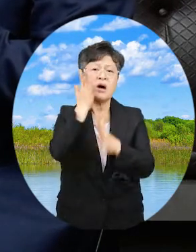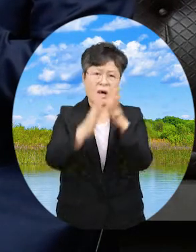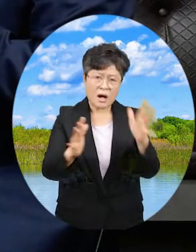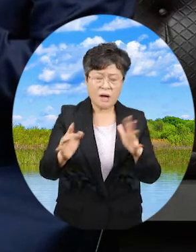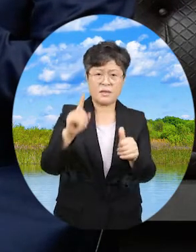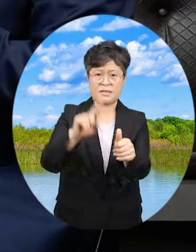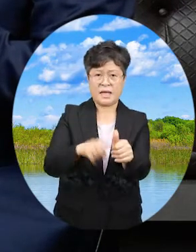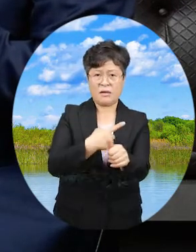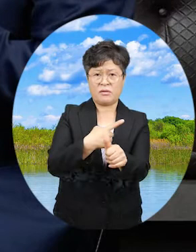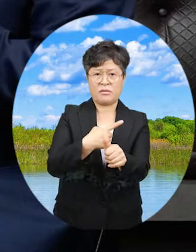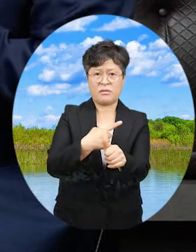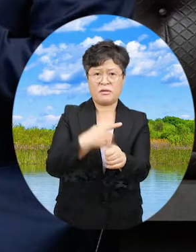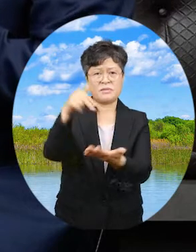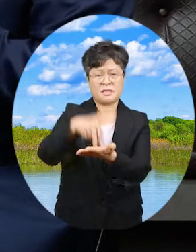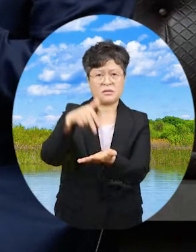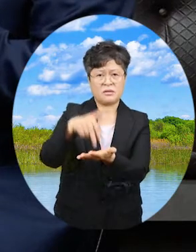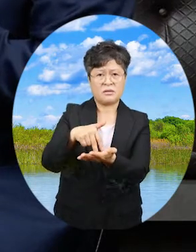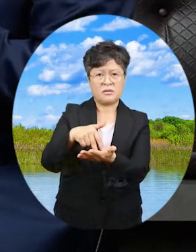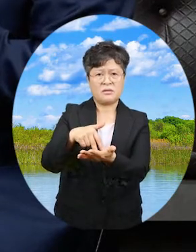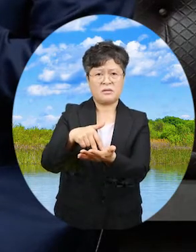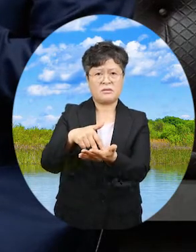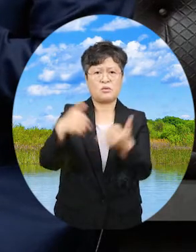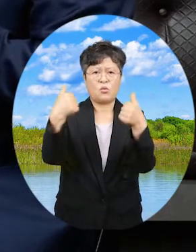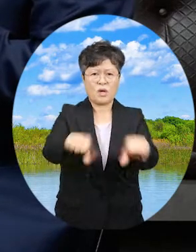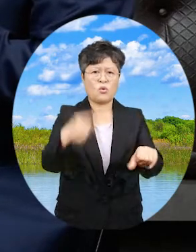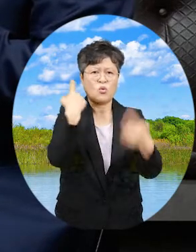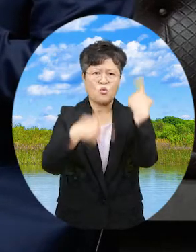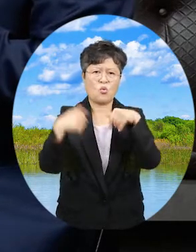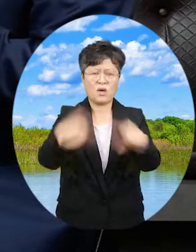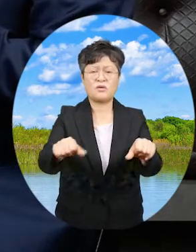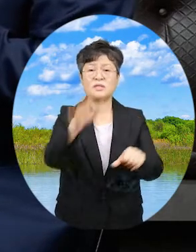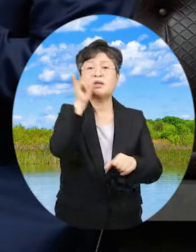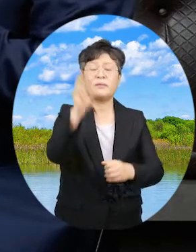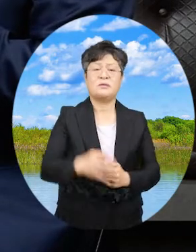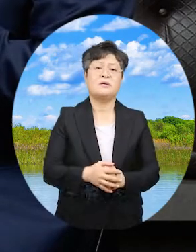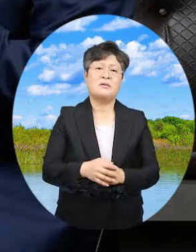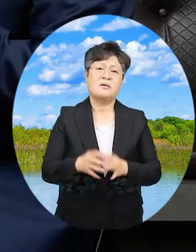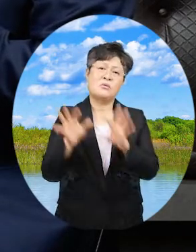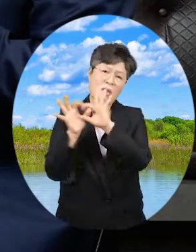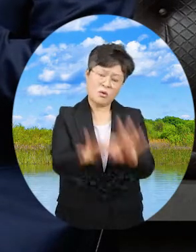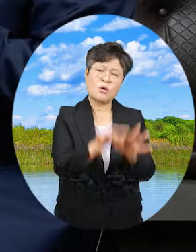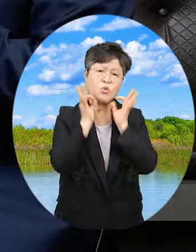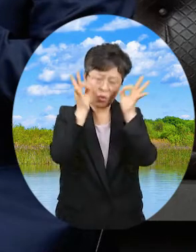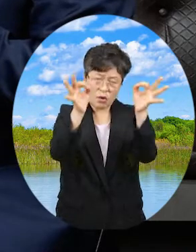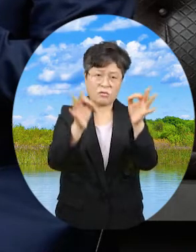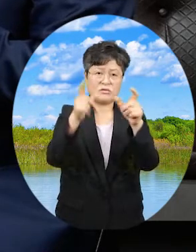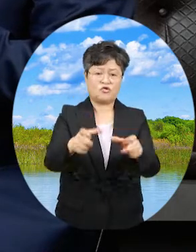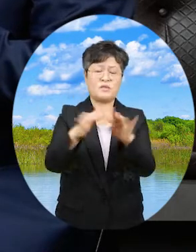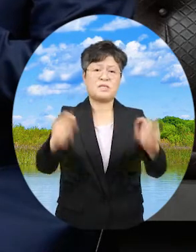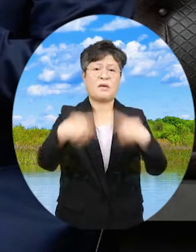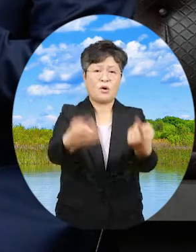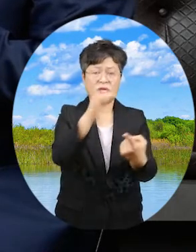다시 방류합니다. 아, 네. 이게 가지고 있는 그 순 기능이 있습니다. 왜냐하면 우리 수원의 4대 하천은 공통적으로 하천